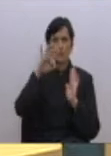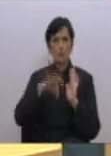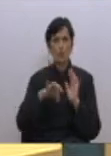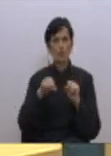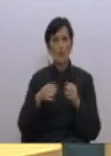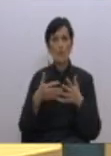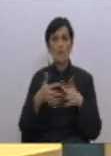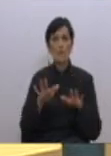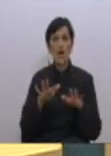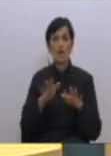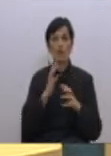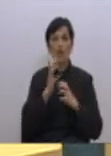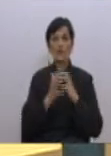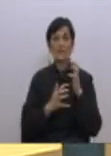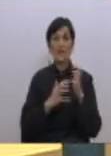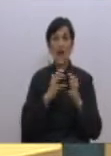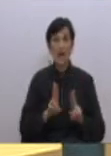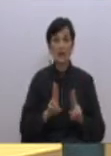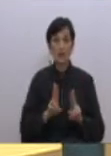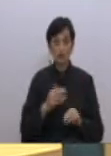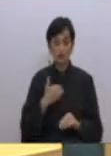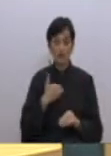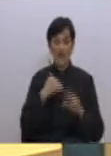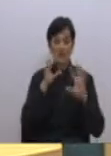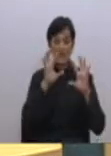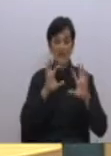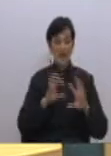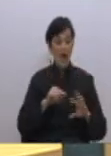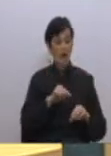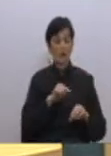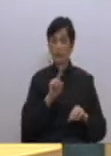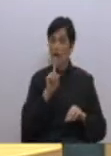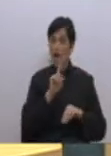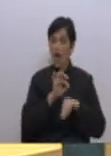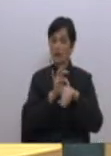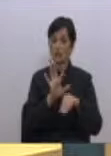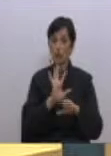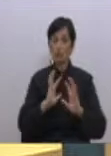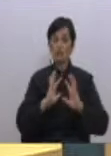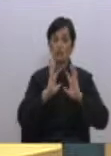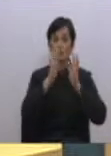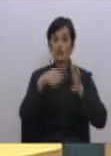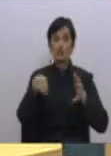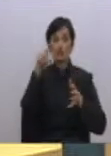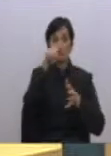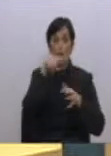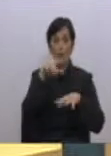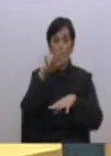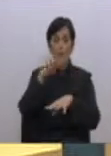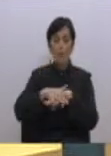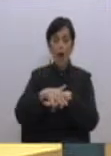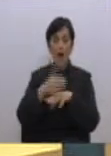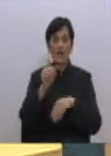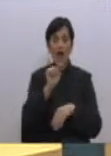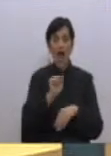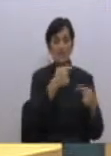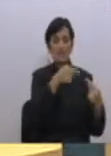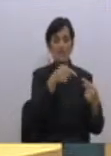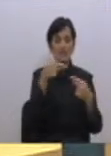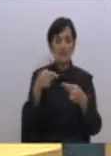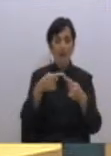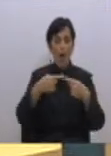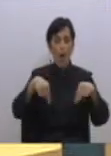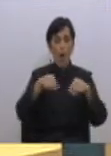alometiți, Saitar Șolso, standardul de lovit, tardeba, tardeba Soplio Bankis, Aziz Bankis, da, scoa